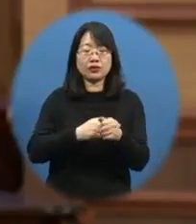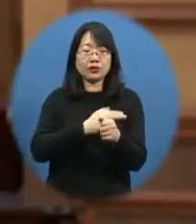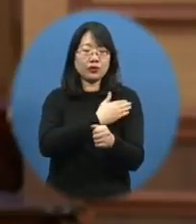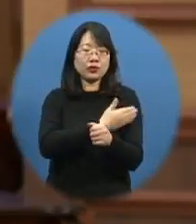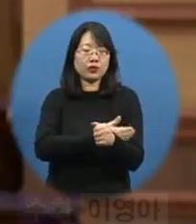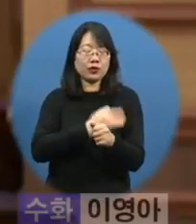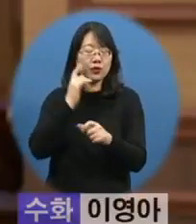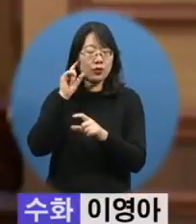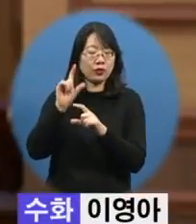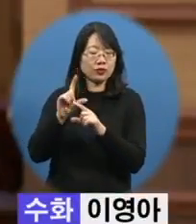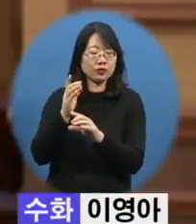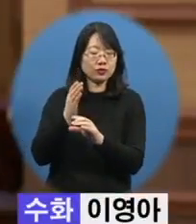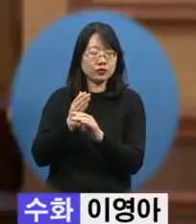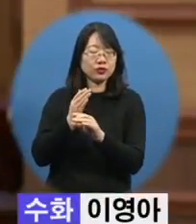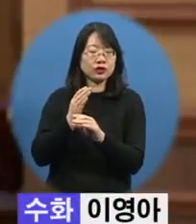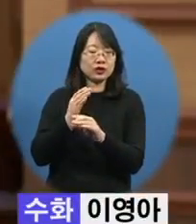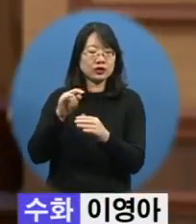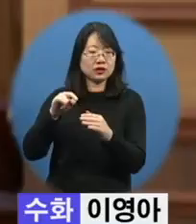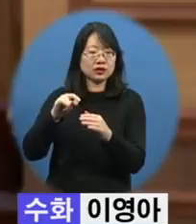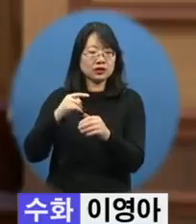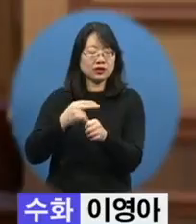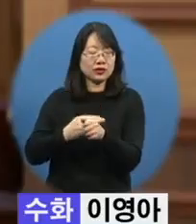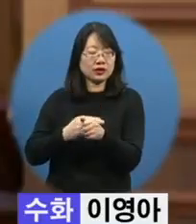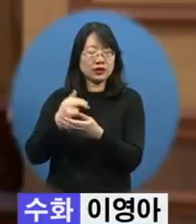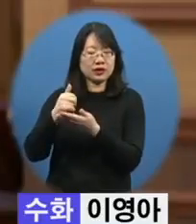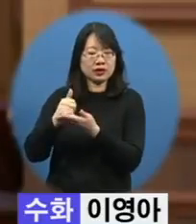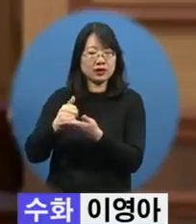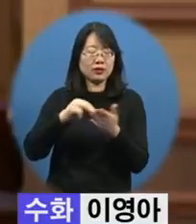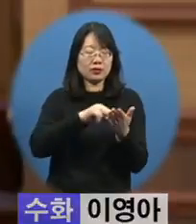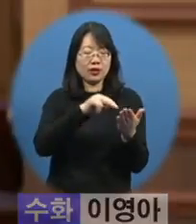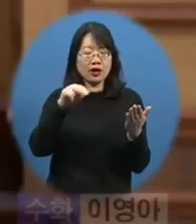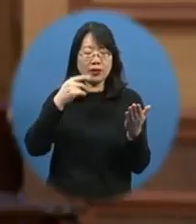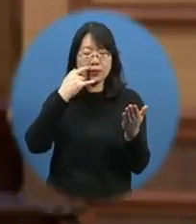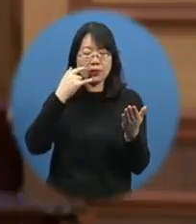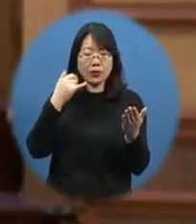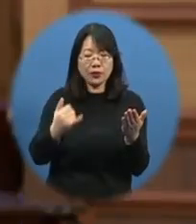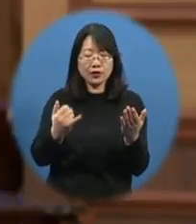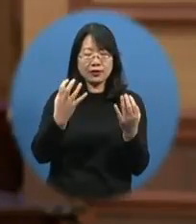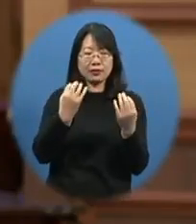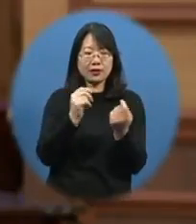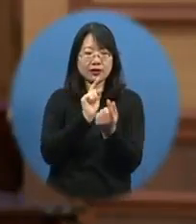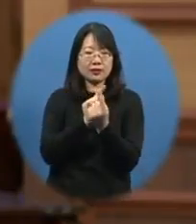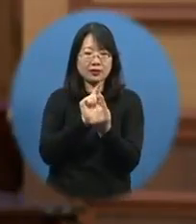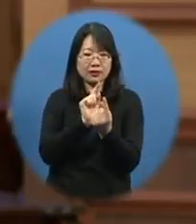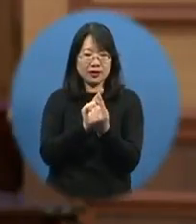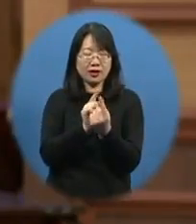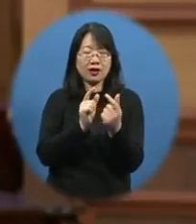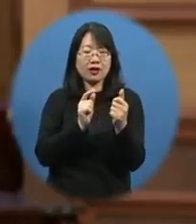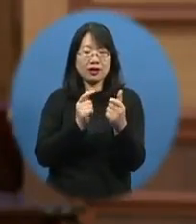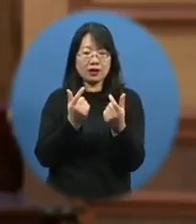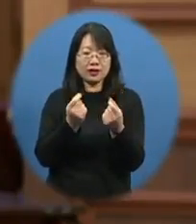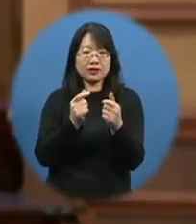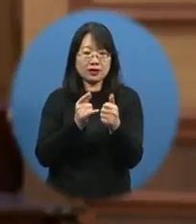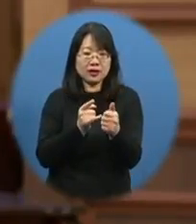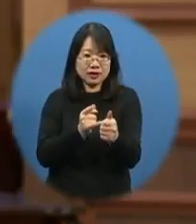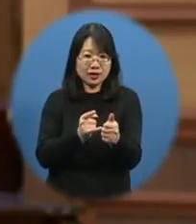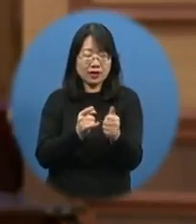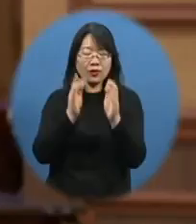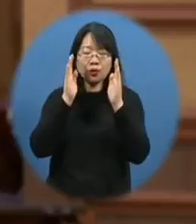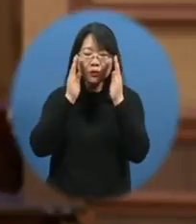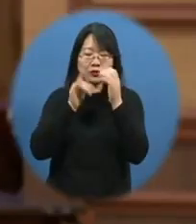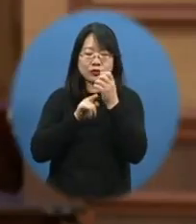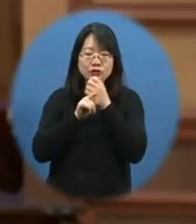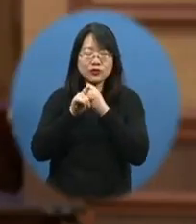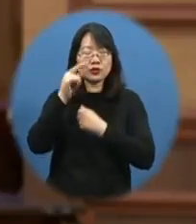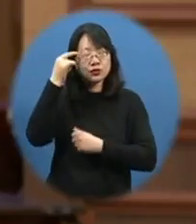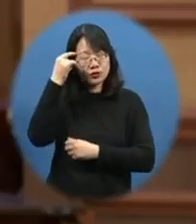고민하는 선생님들, 방황하는 학부모, 우리 주변에 많이 보게 됩니다. 이분들한테 공부는 왜